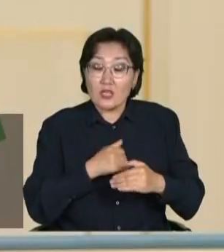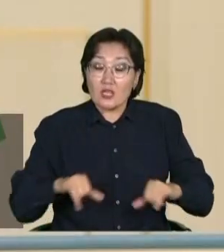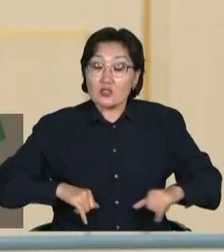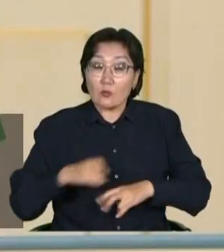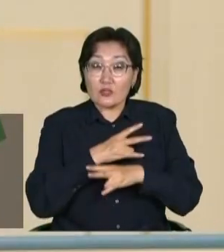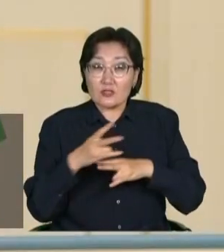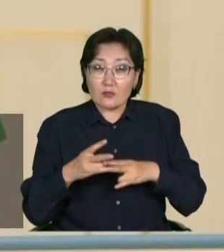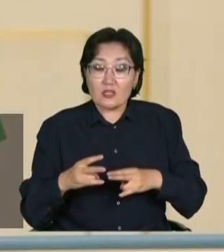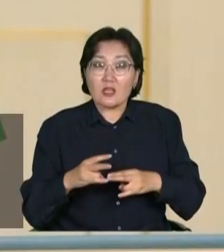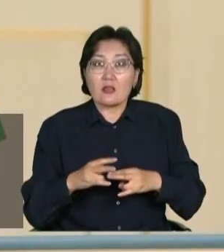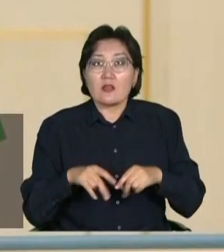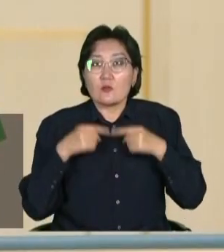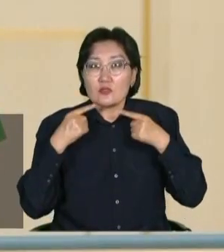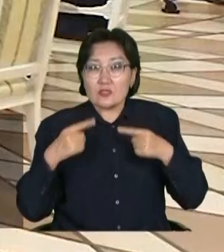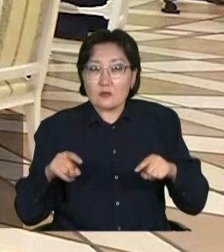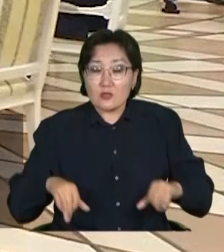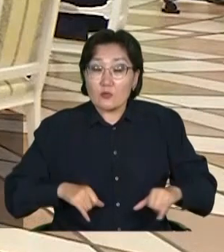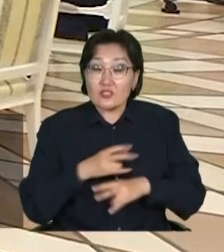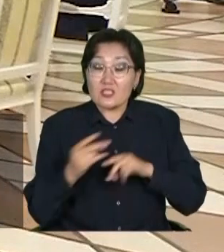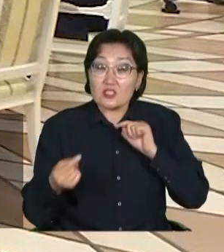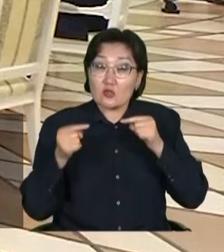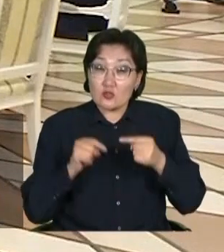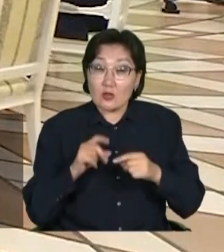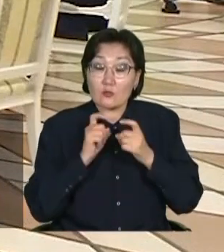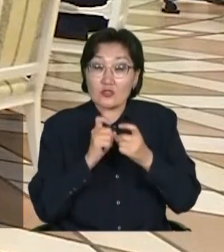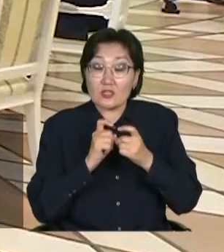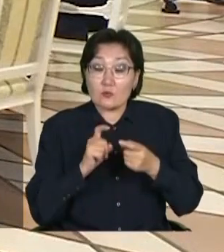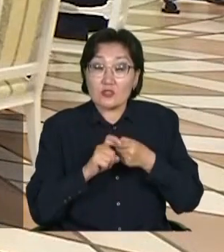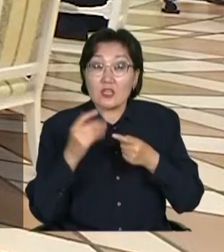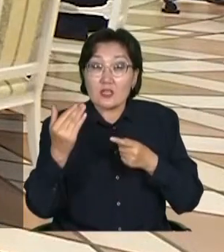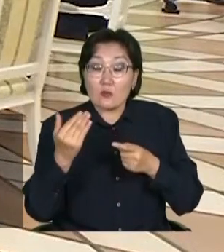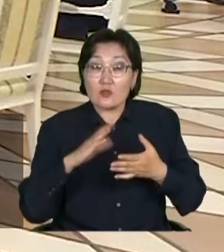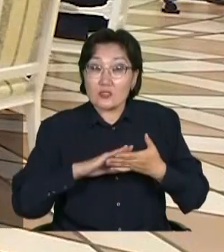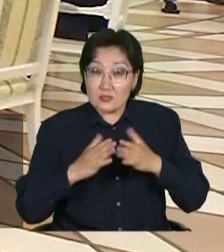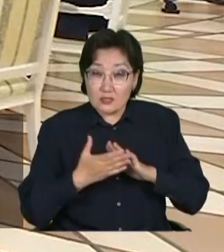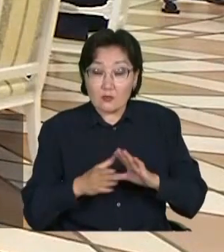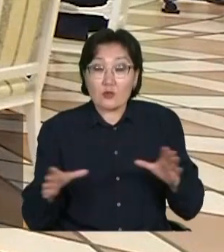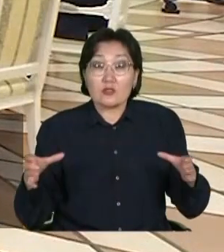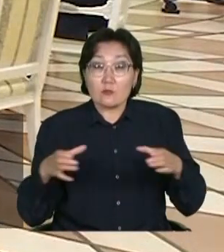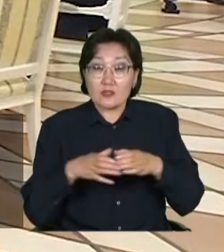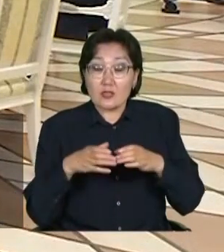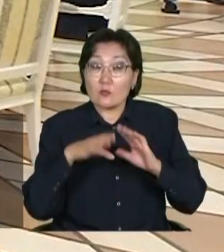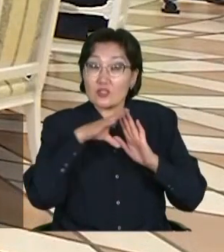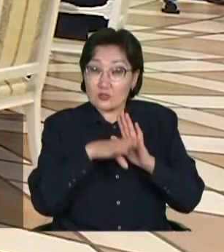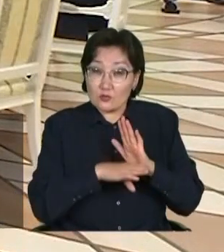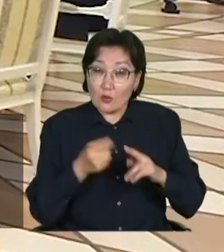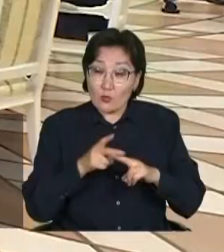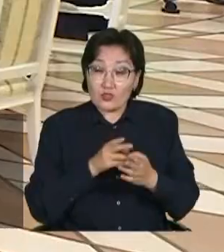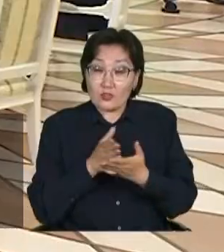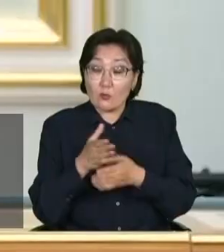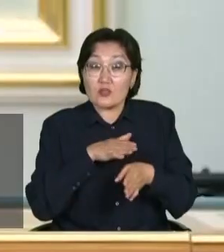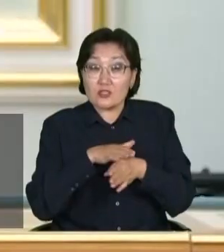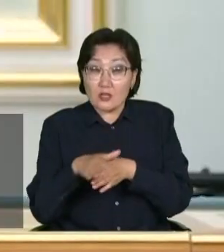Терроризмге, сепаратизмге және экстремизмге қарсы күрес жөніндегі сіздермен келісілген ынтымақтастық бағдарламасы бұл бағытта